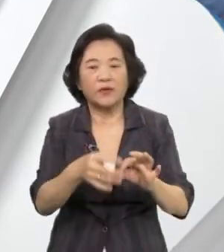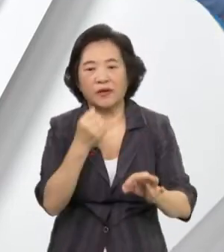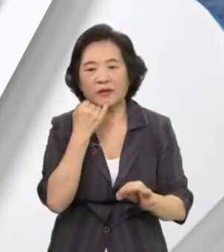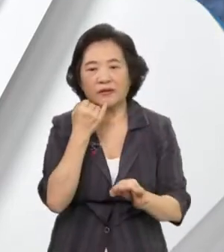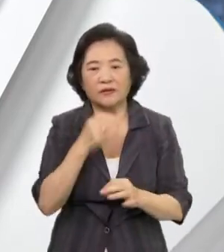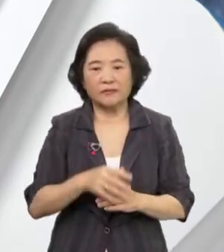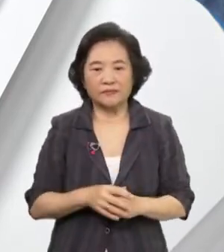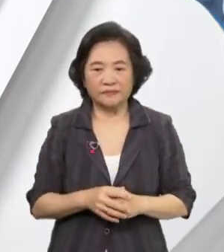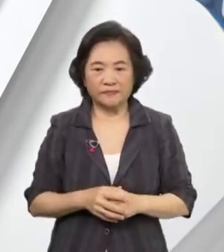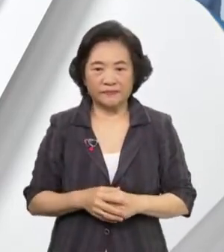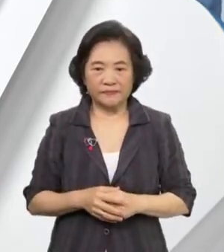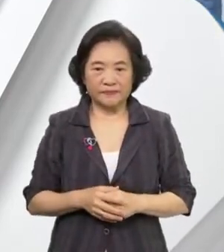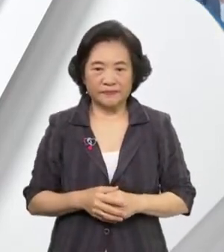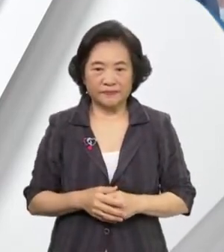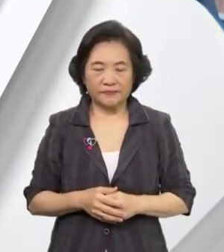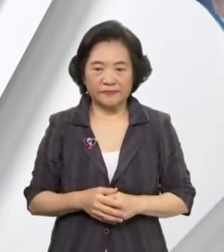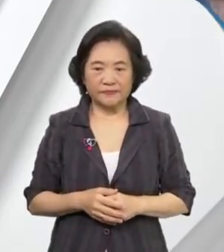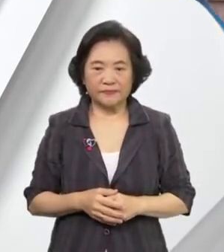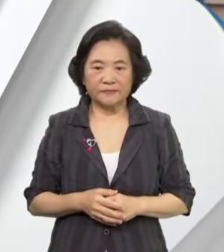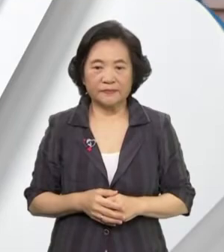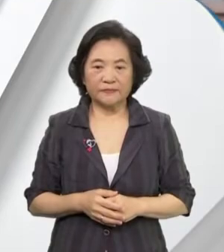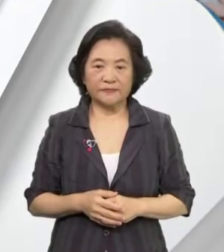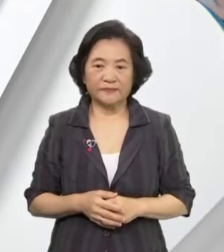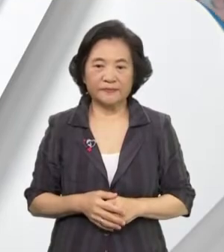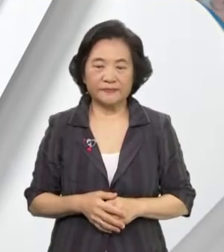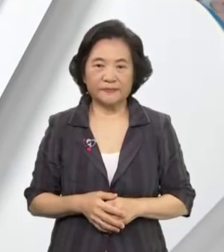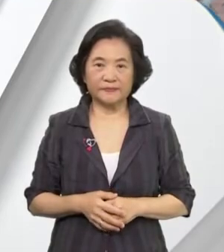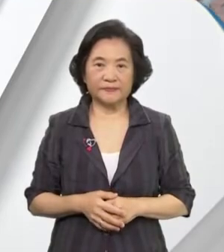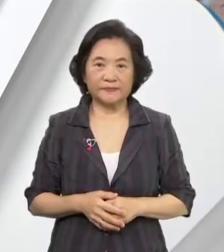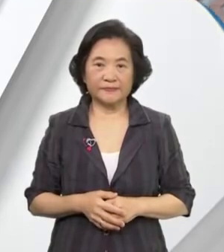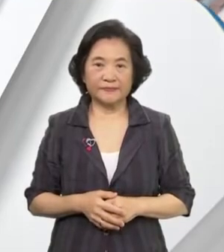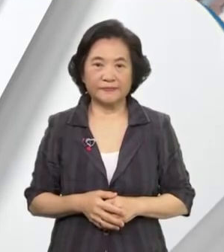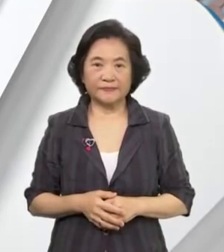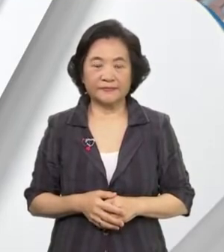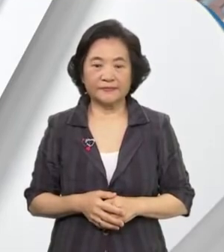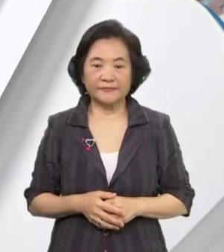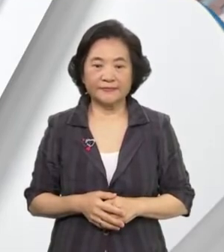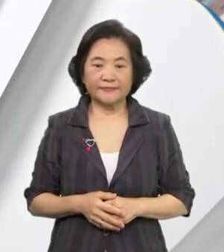运输。下个新闻，发布上年工厂面负分支。台北报导。